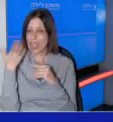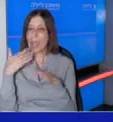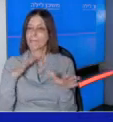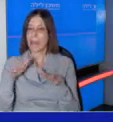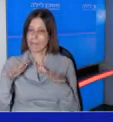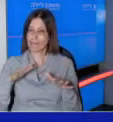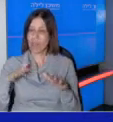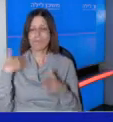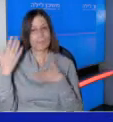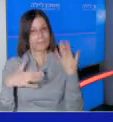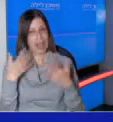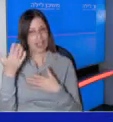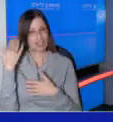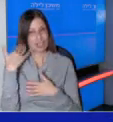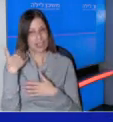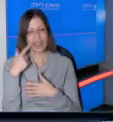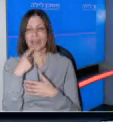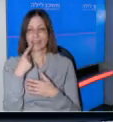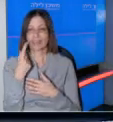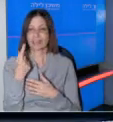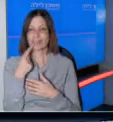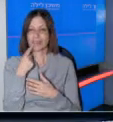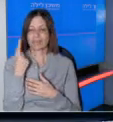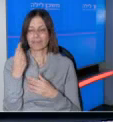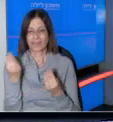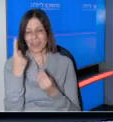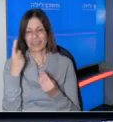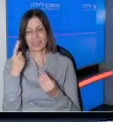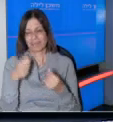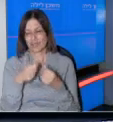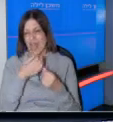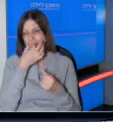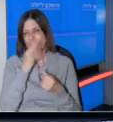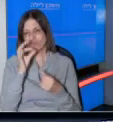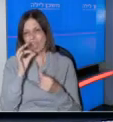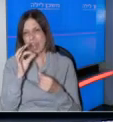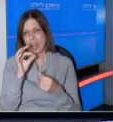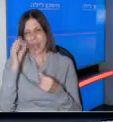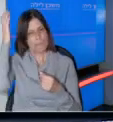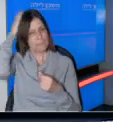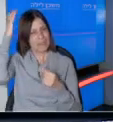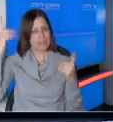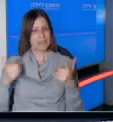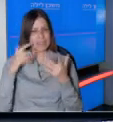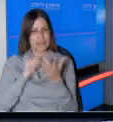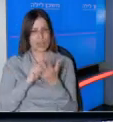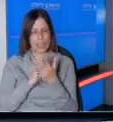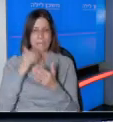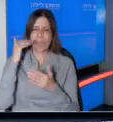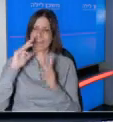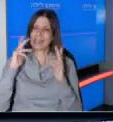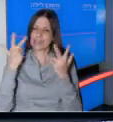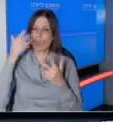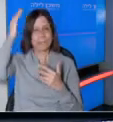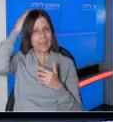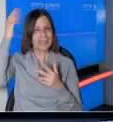בממשלה, והבלאגן שהיה. משפט אחד רק על, בטח, על בטח. הנאום של נפתלי בנט על מסיבת העיתונאים. בעצם ברמה הציבורית, נפתלי בנט